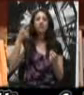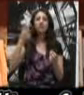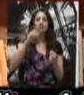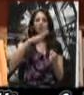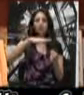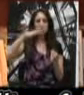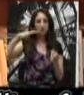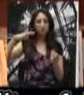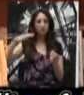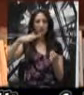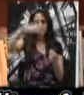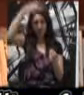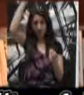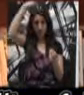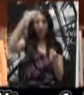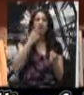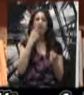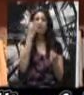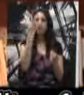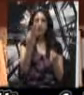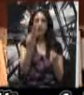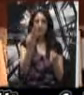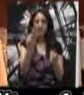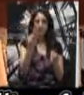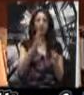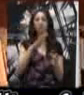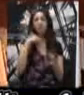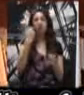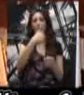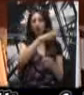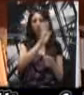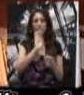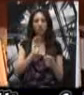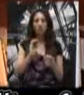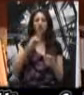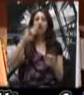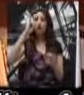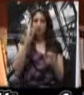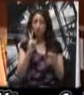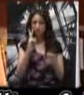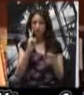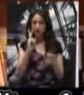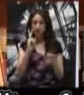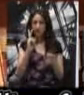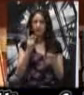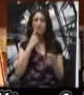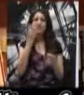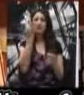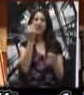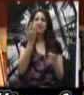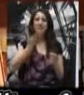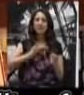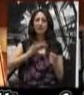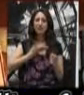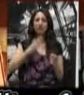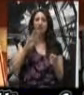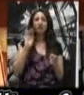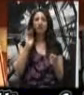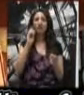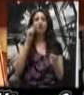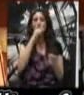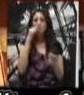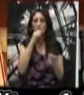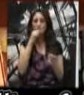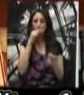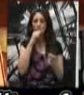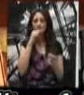حضرتنا. الكبير عنده 35 سنة بس قبل رب كريم يعني، وعندي الثاني عنده 30 سنة،